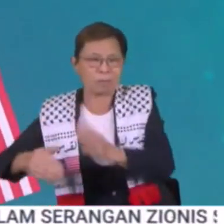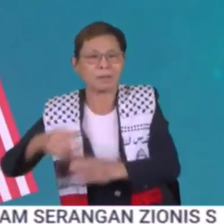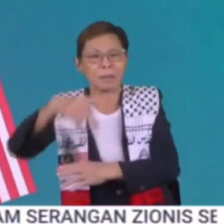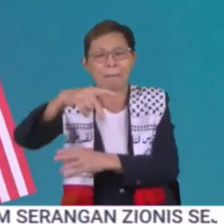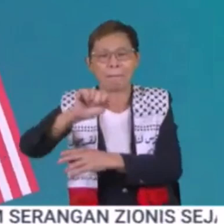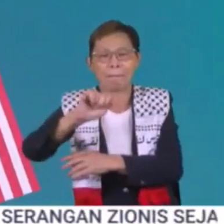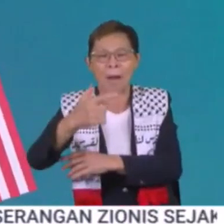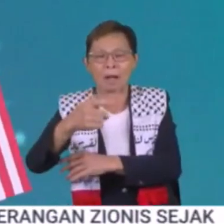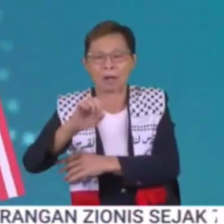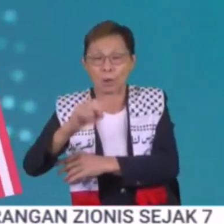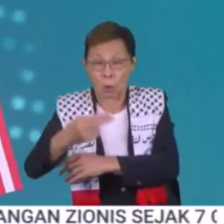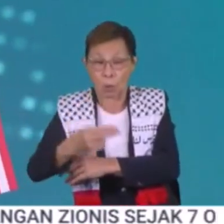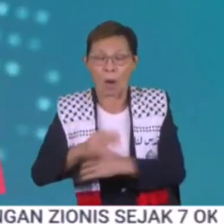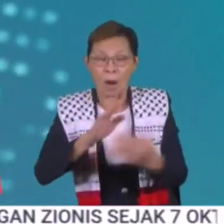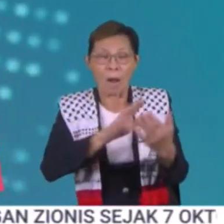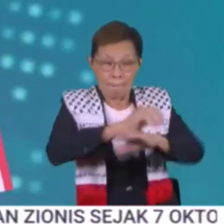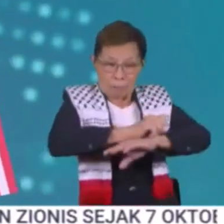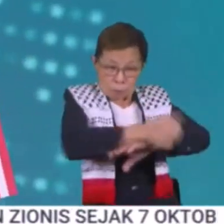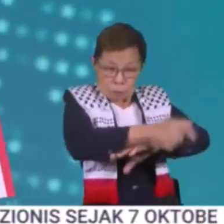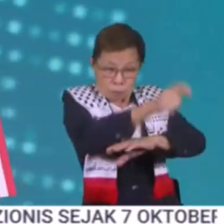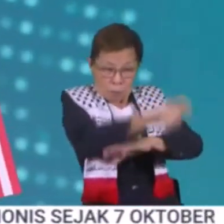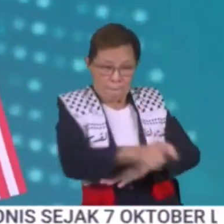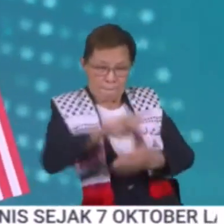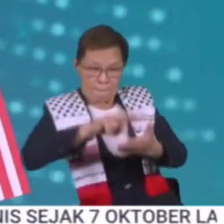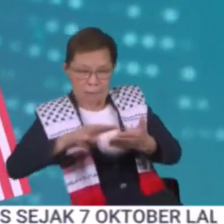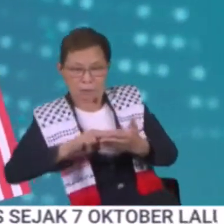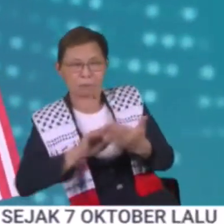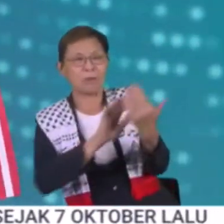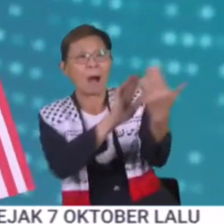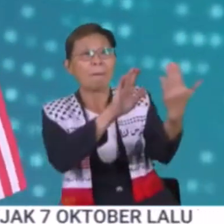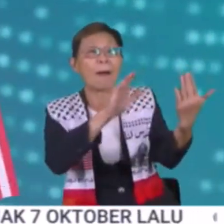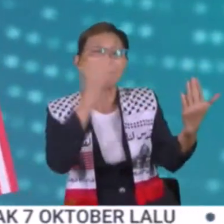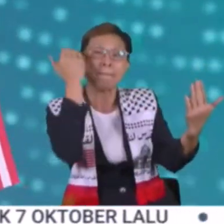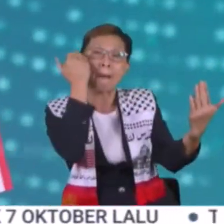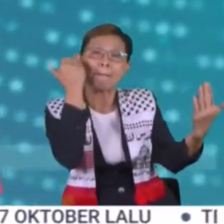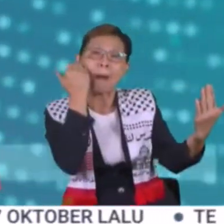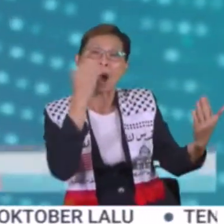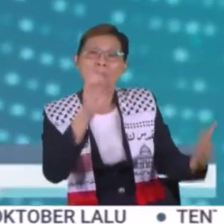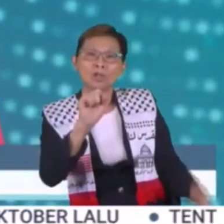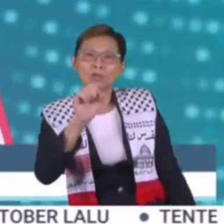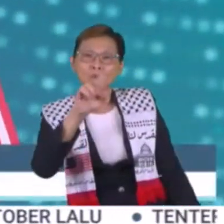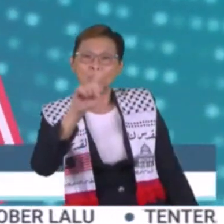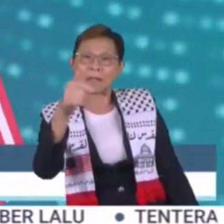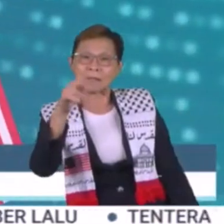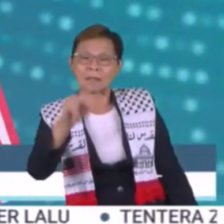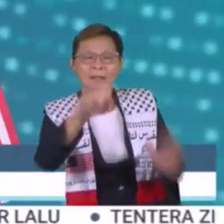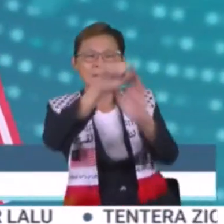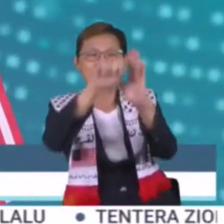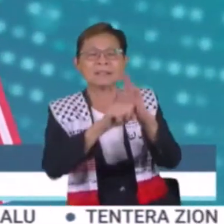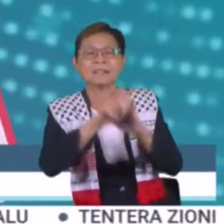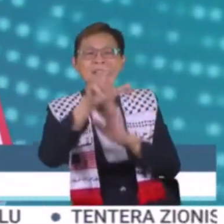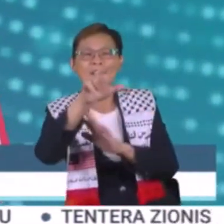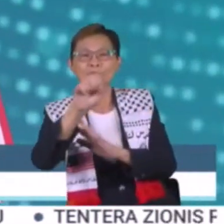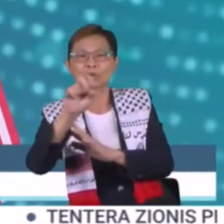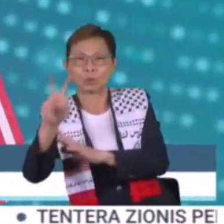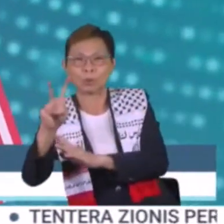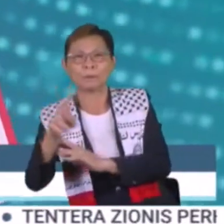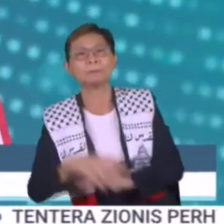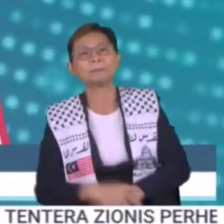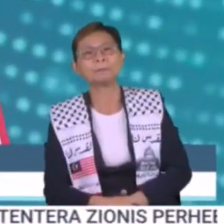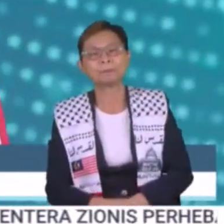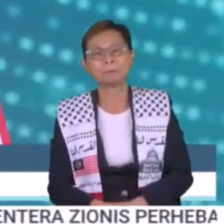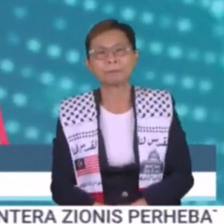Paguh. Pertuduhan terhadap Azman Muhammad Nur dibaca di hadapan Majistret Suzana Mokhtar mengikut Seksyen 302 Kanun